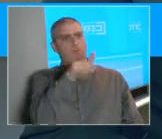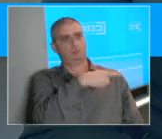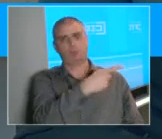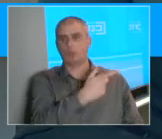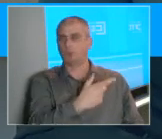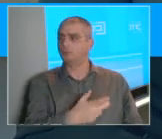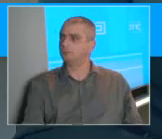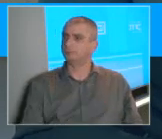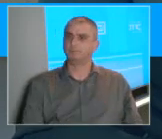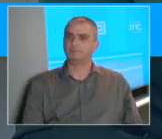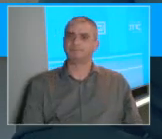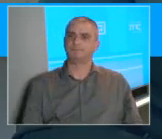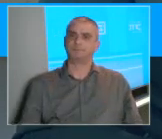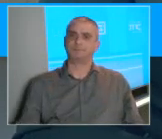אותו.